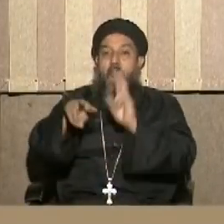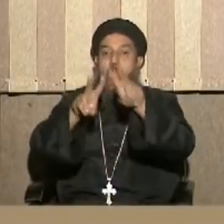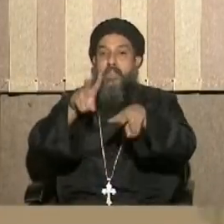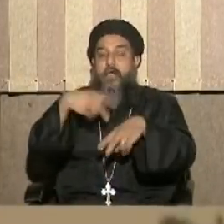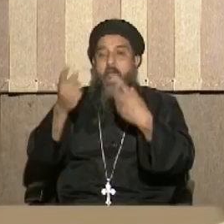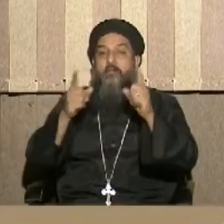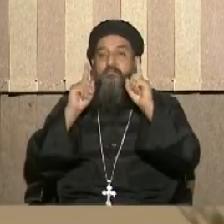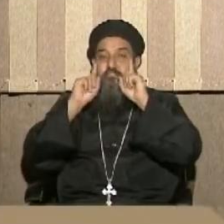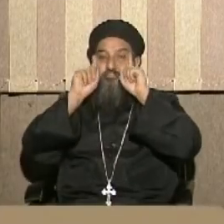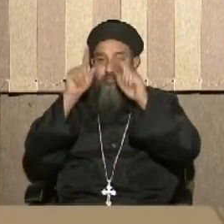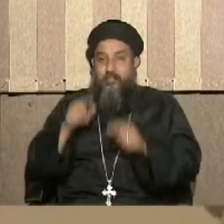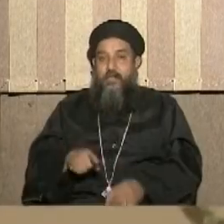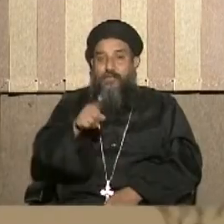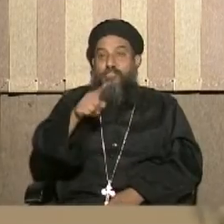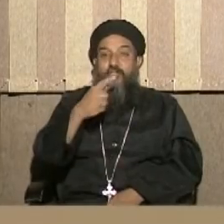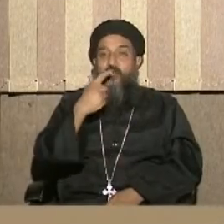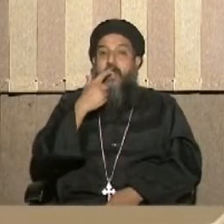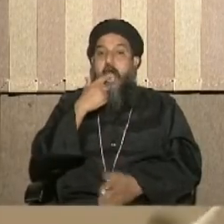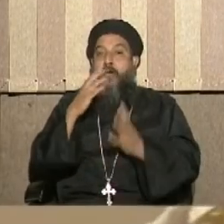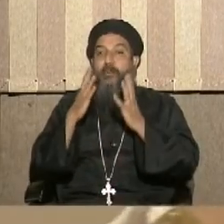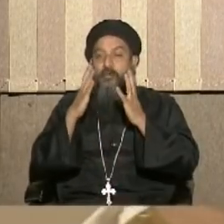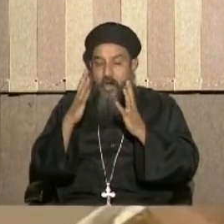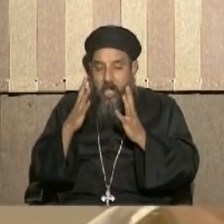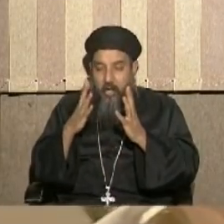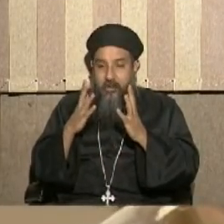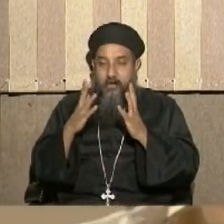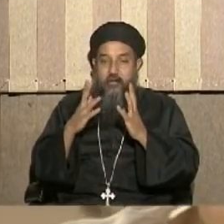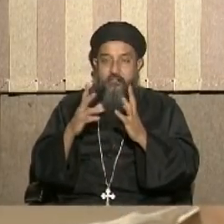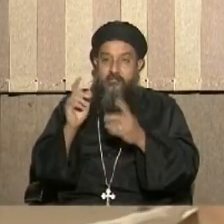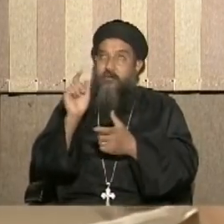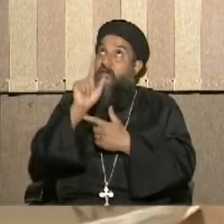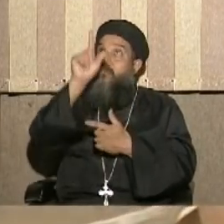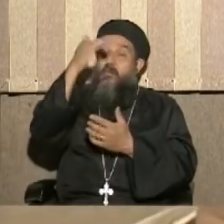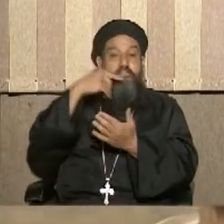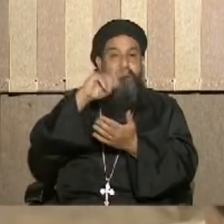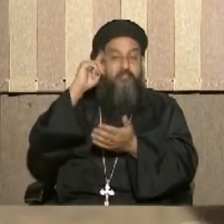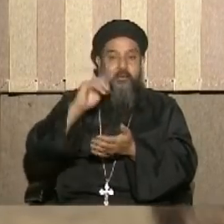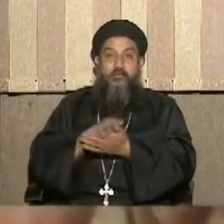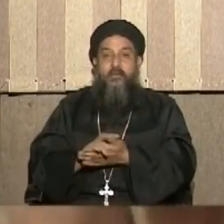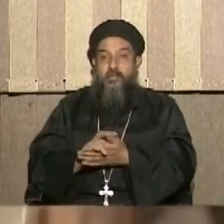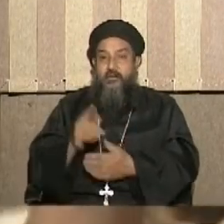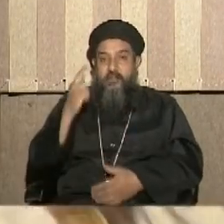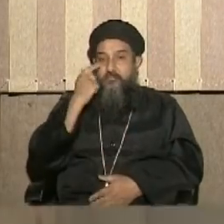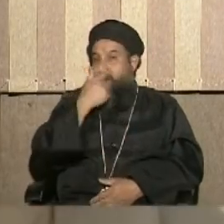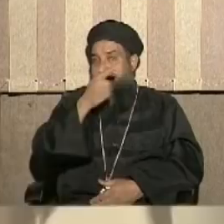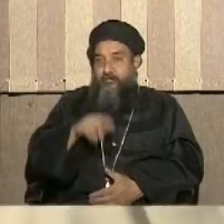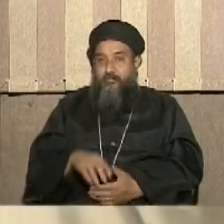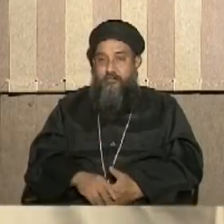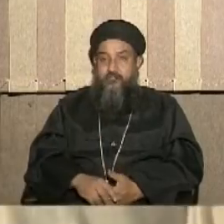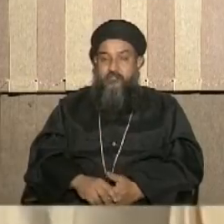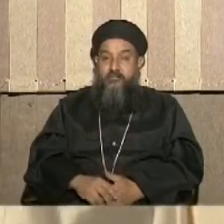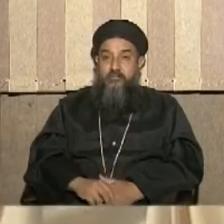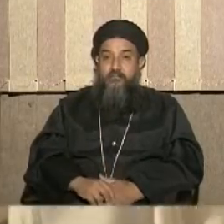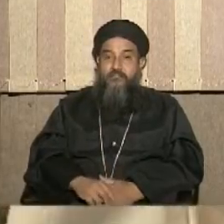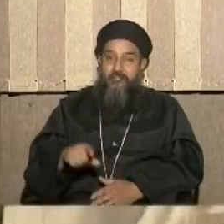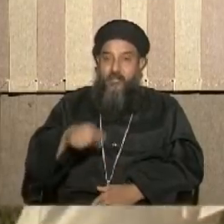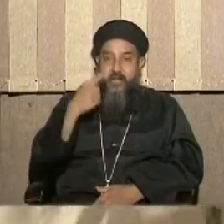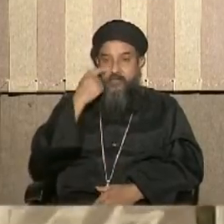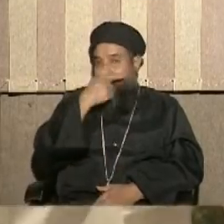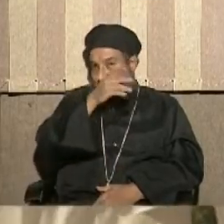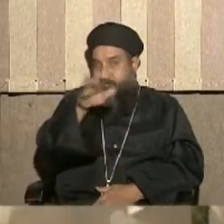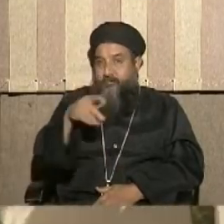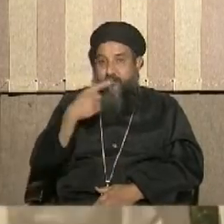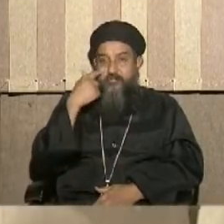نرجع ونكشف الدجالين دول للناس حس برشوة الانتصار والفرح. انت جاي معانا عشان